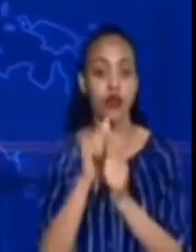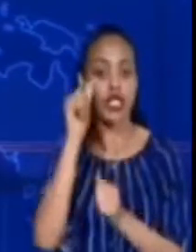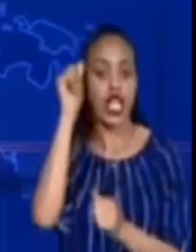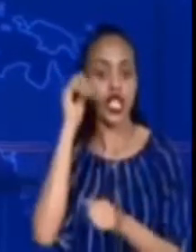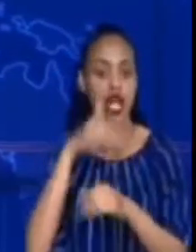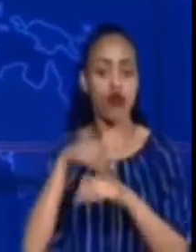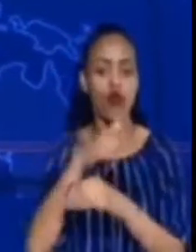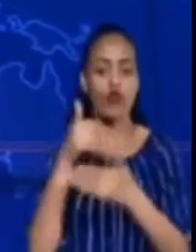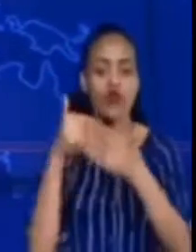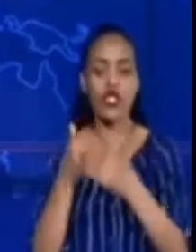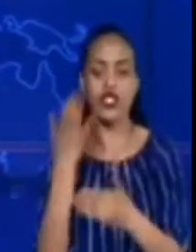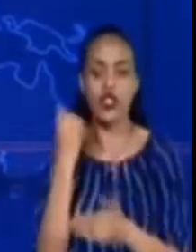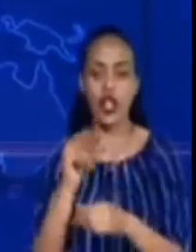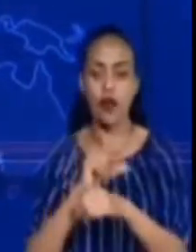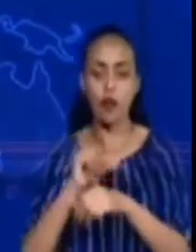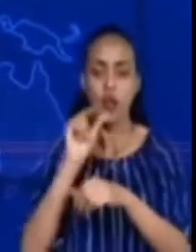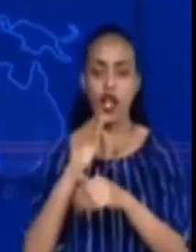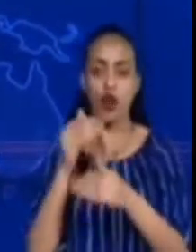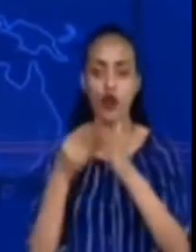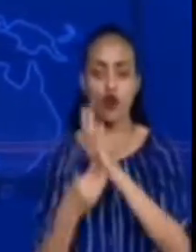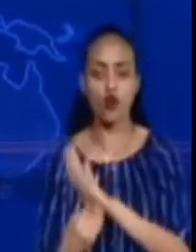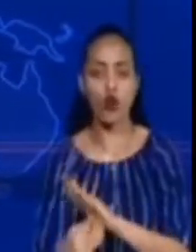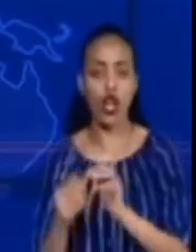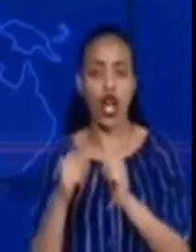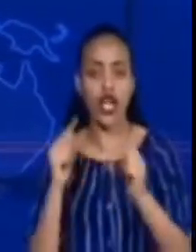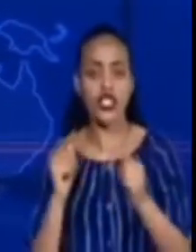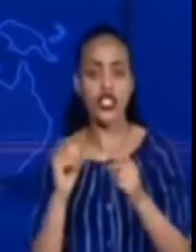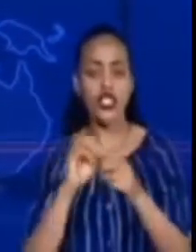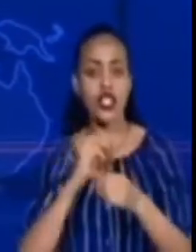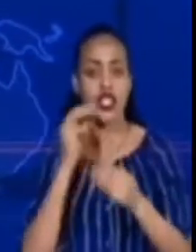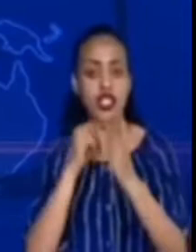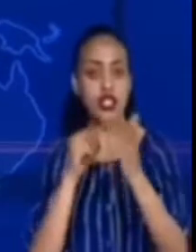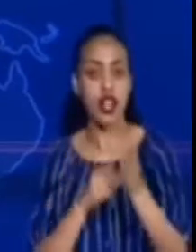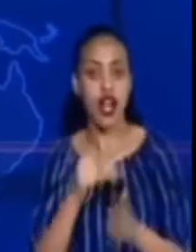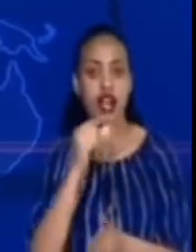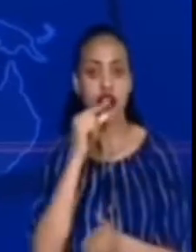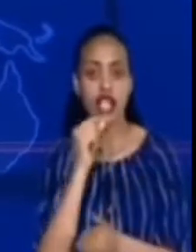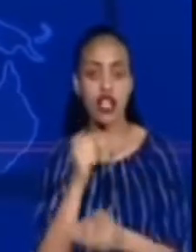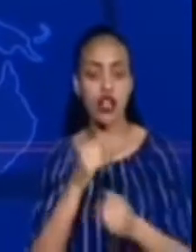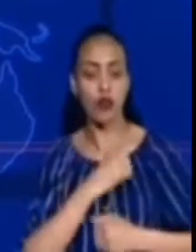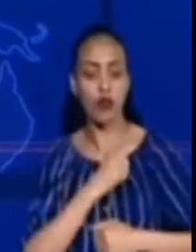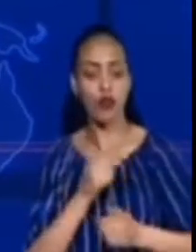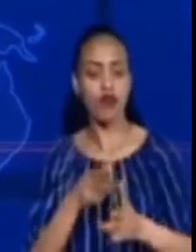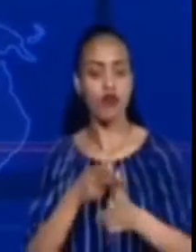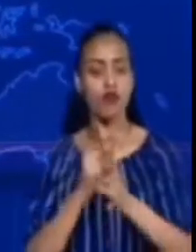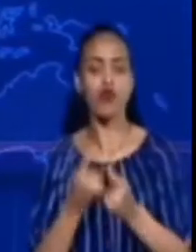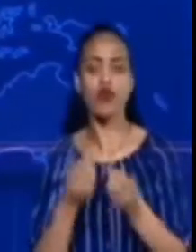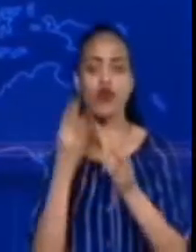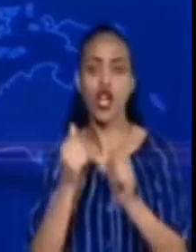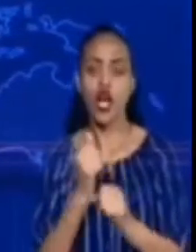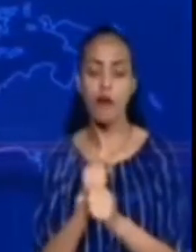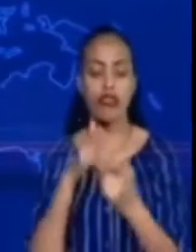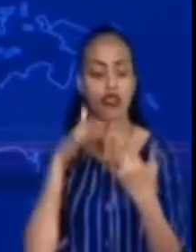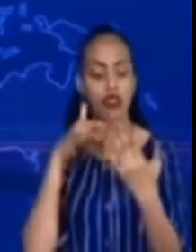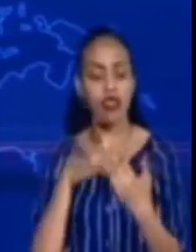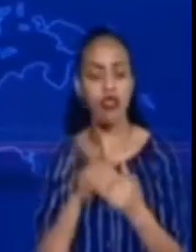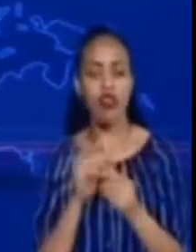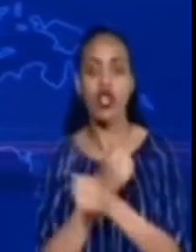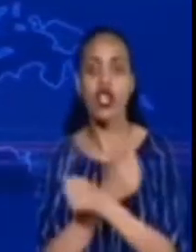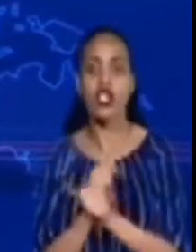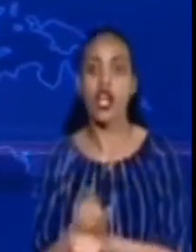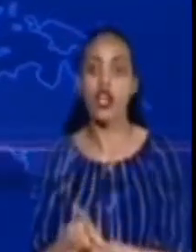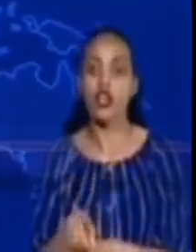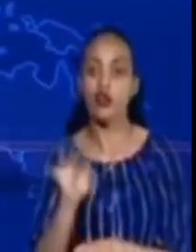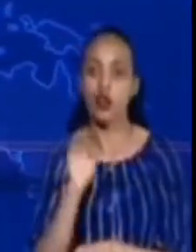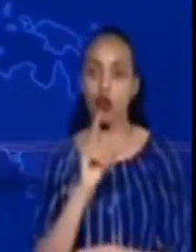ጽፌ ነበር ስለ ዘበነ ምን በየኔ ጻፍኩት ዘበነ ሙስሊምን የማይነካ ምርጥ የክርስቲያን